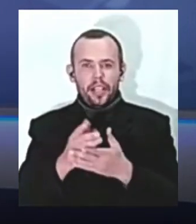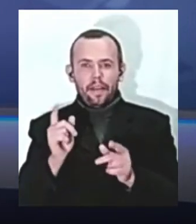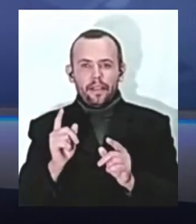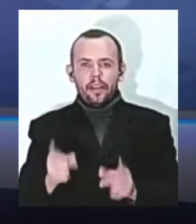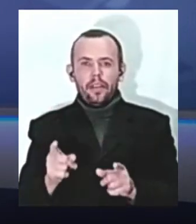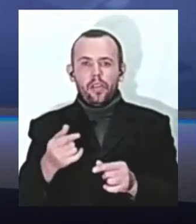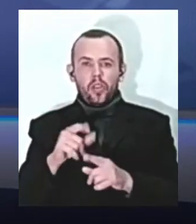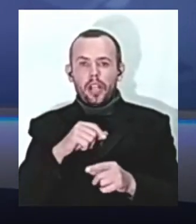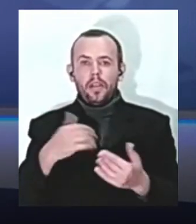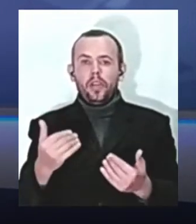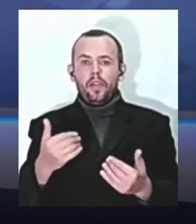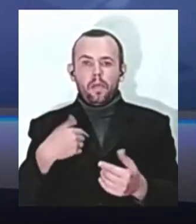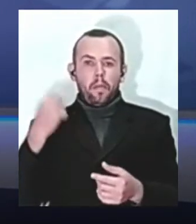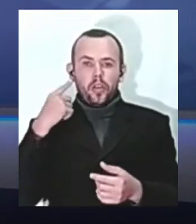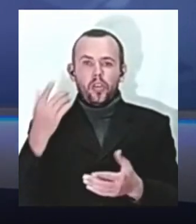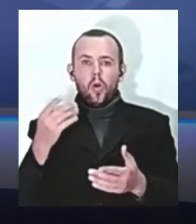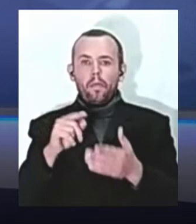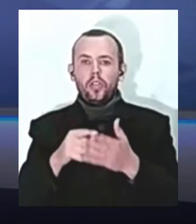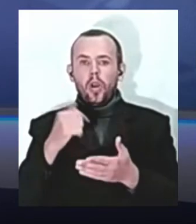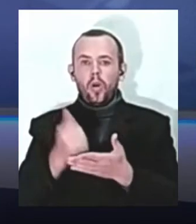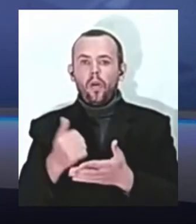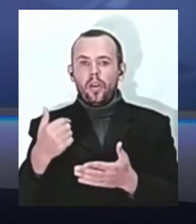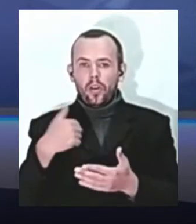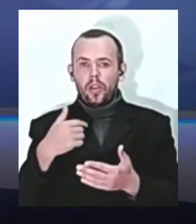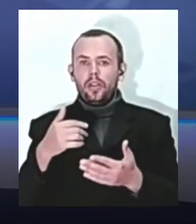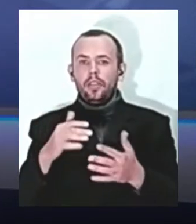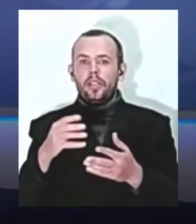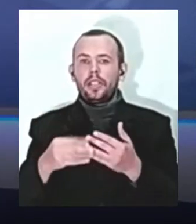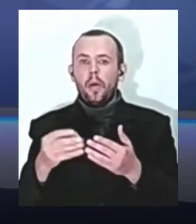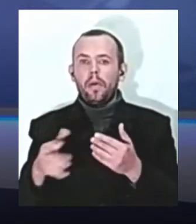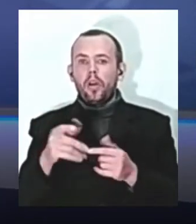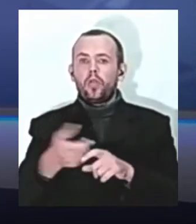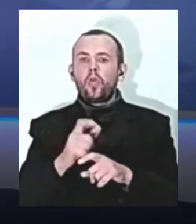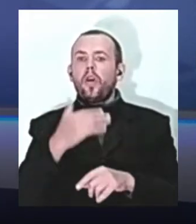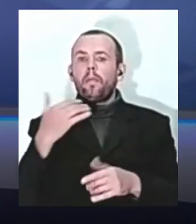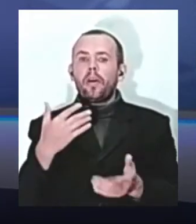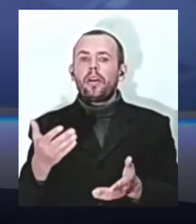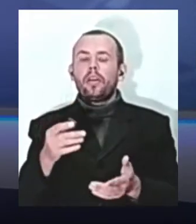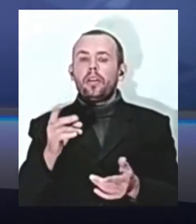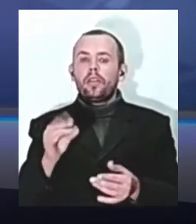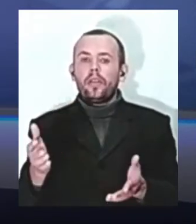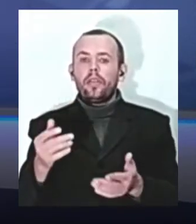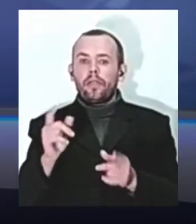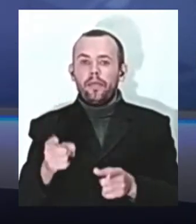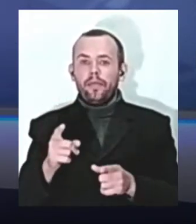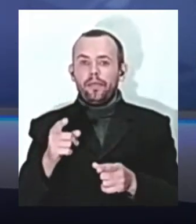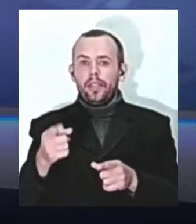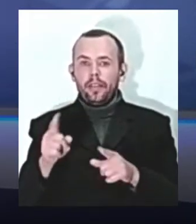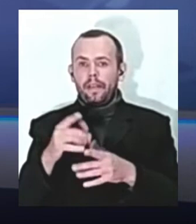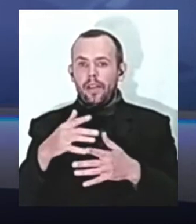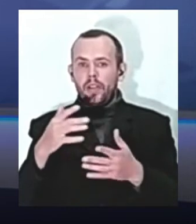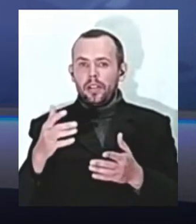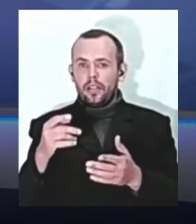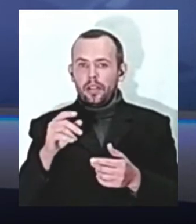от ми почули позицію голови. В нас сільська земля, її дуже багато. В нас немає таких великих сільгосппідприємств. Мова не в